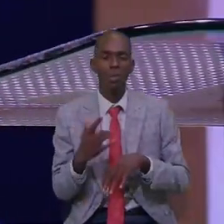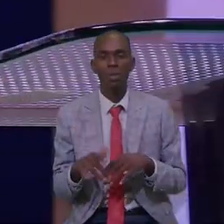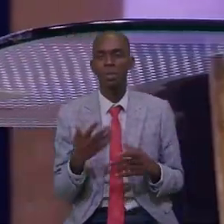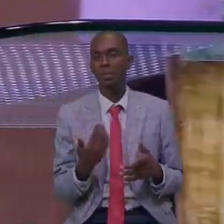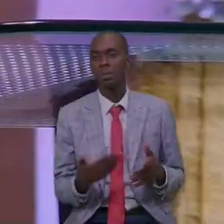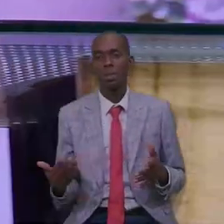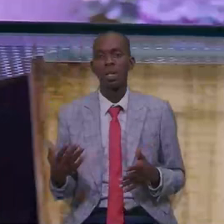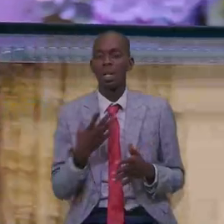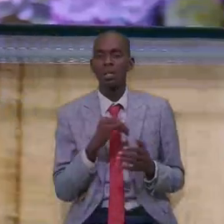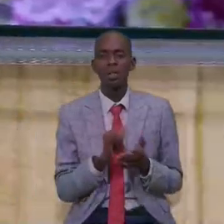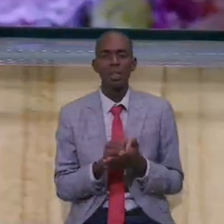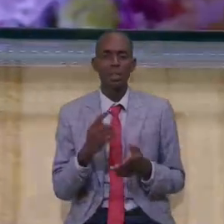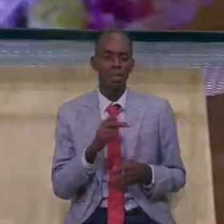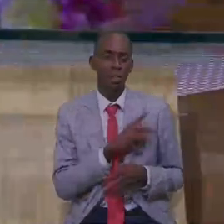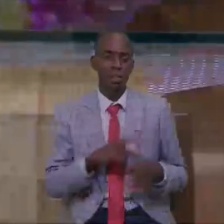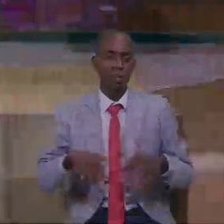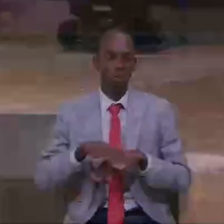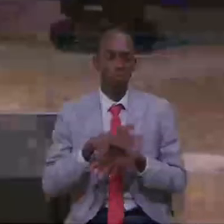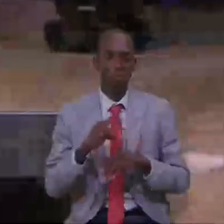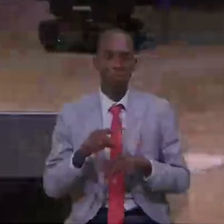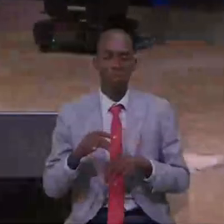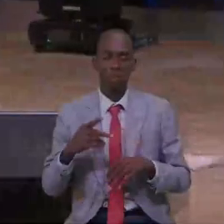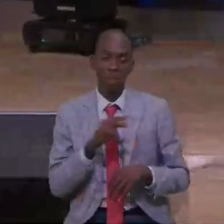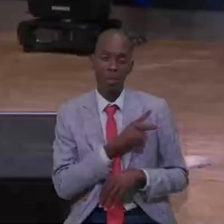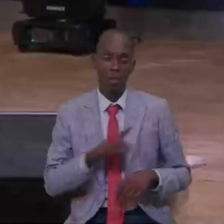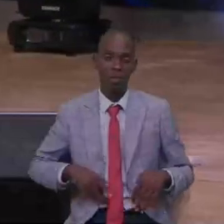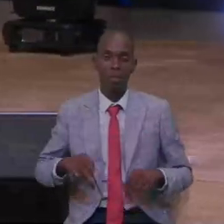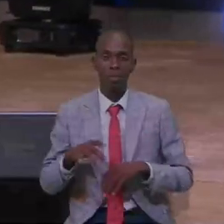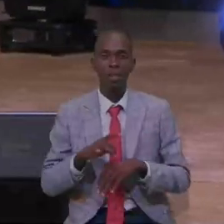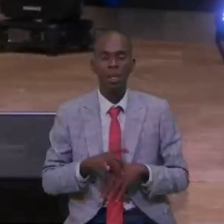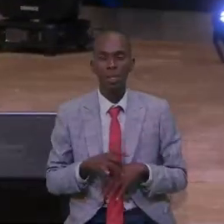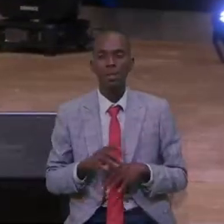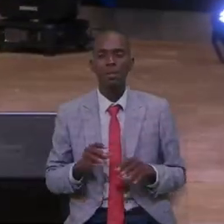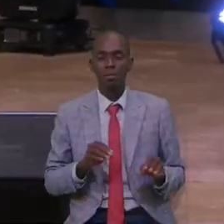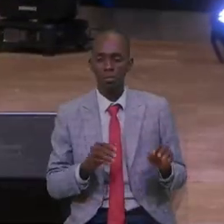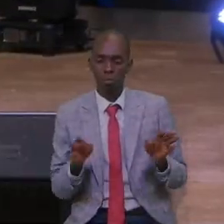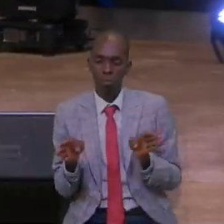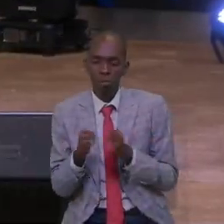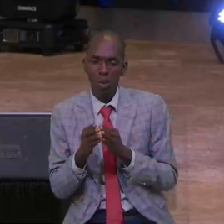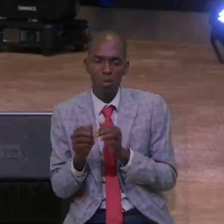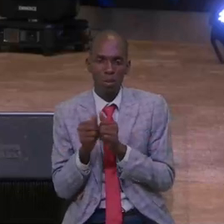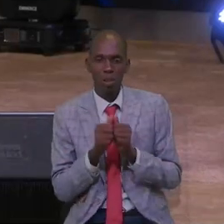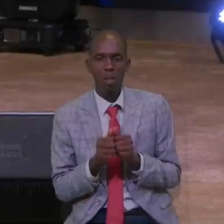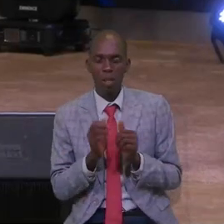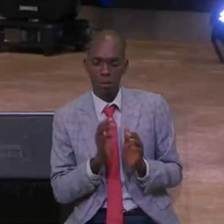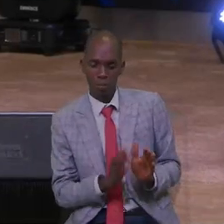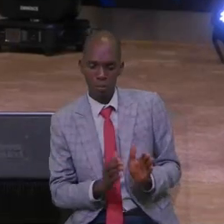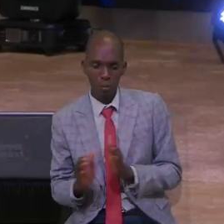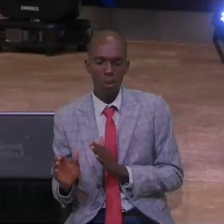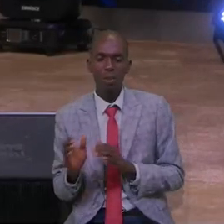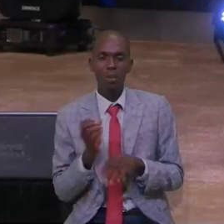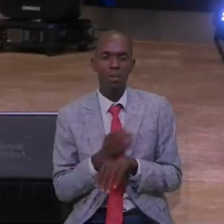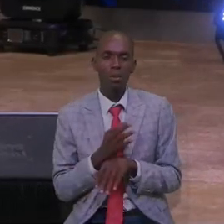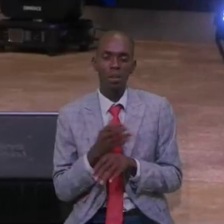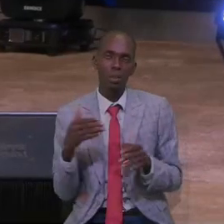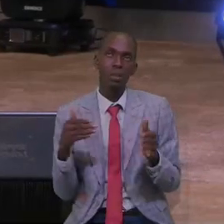se soulèvent-ils et les princes se liguent-ils avec eux contre l'Éternel et